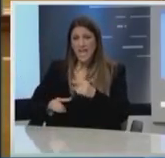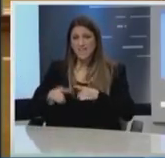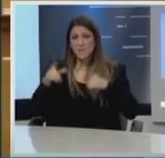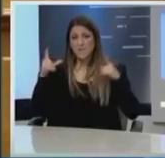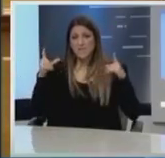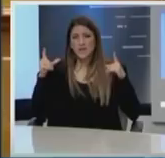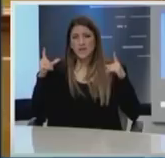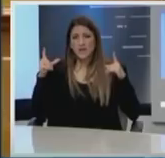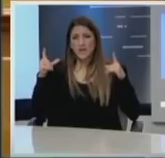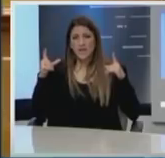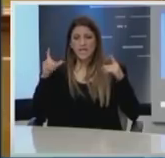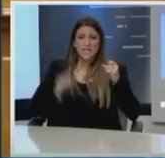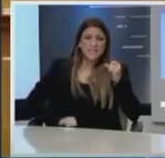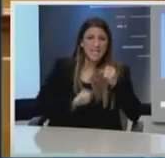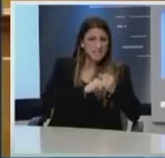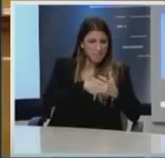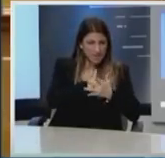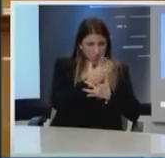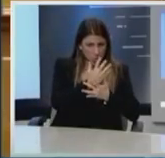γίνεται συνήγορος υπεράσπισης του ΠΑΣΟΚ.